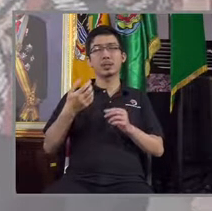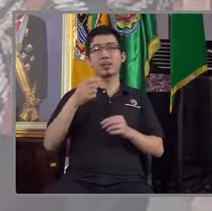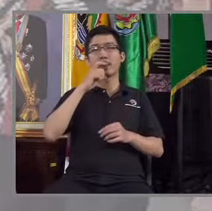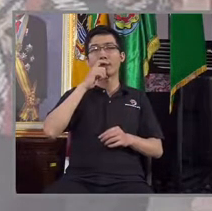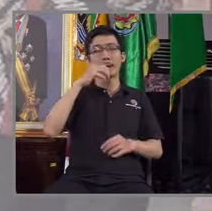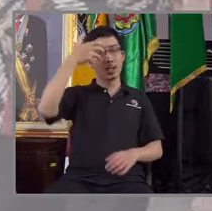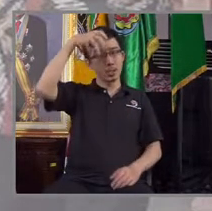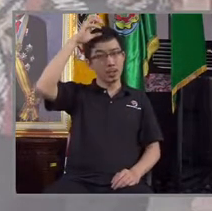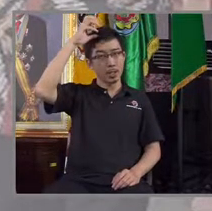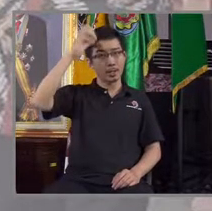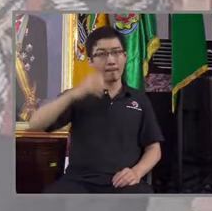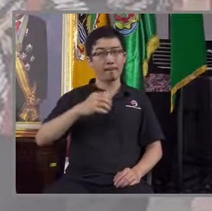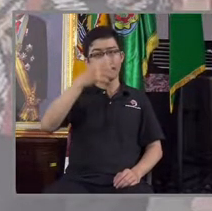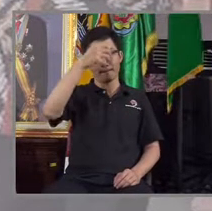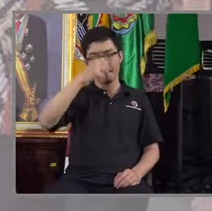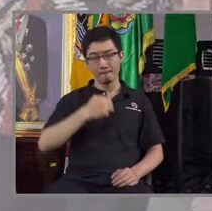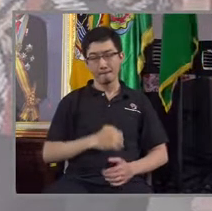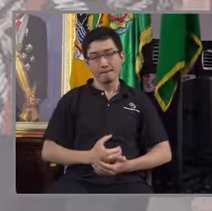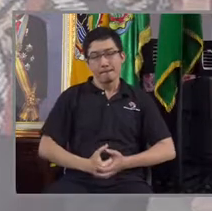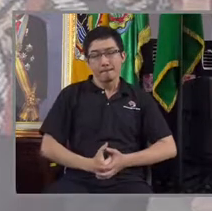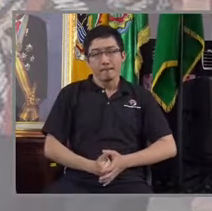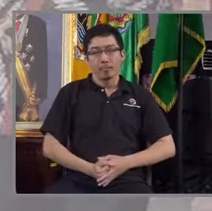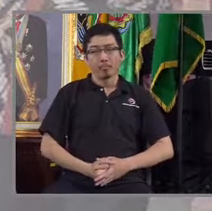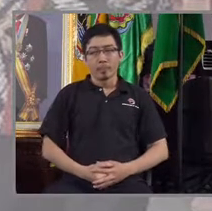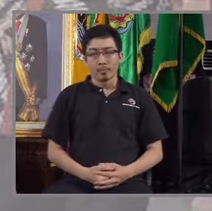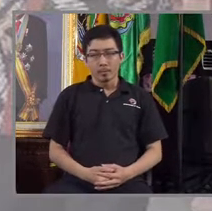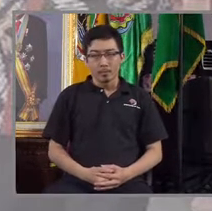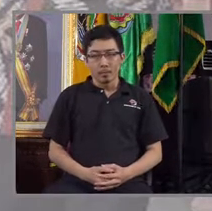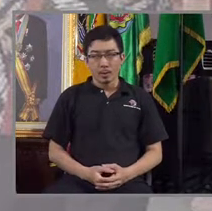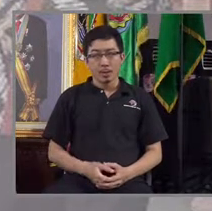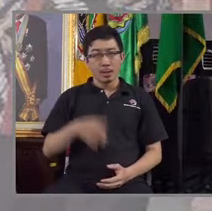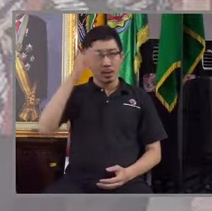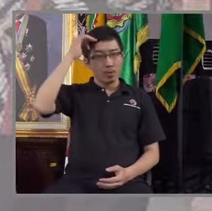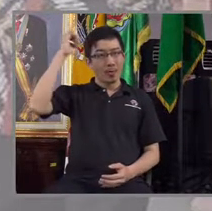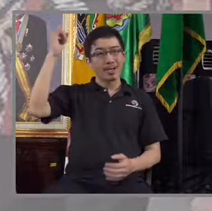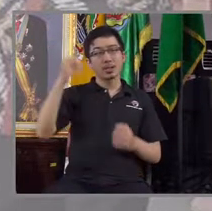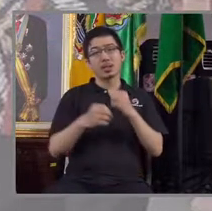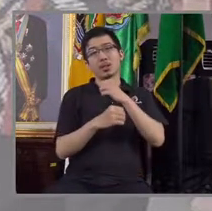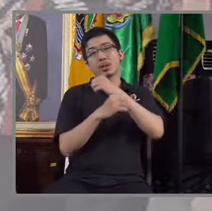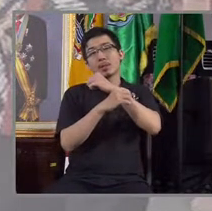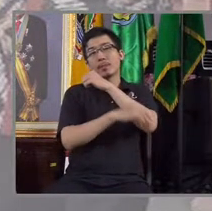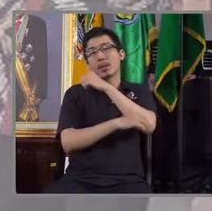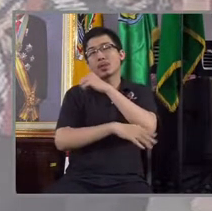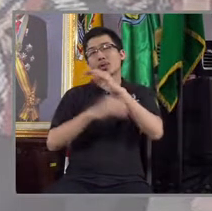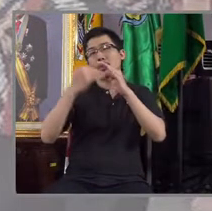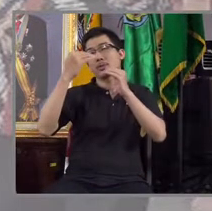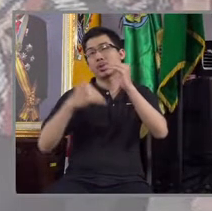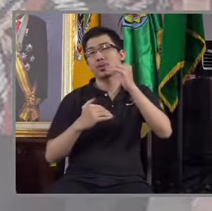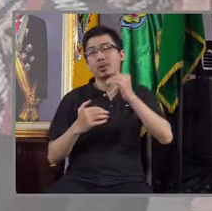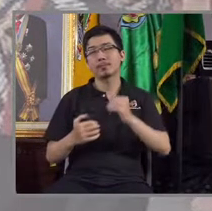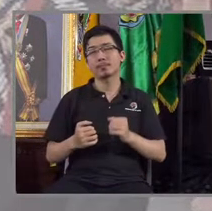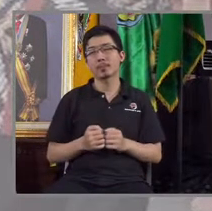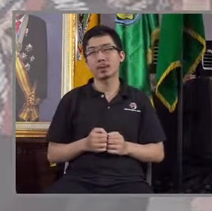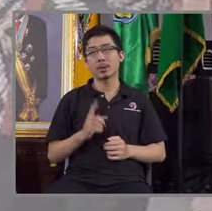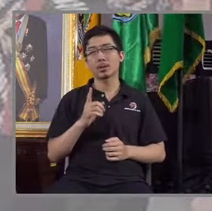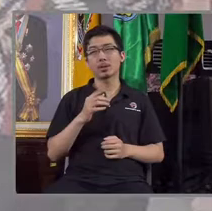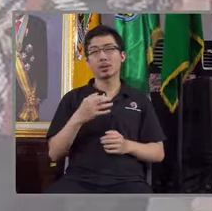Kemudian berkaitan dengan inovasi penanganan kemiskinan, diantaranya tadi ada